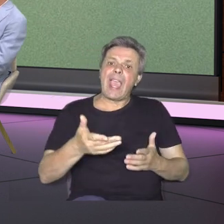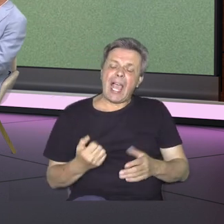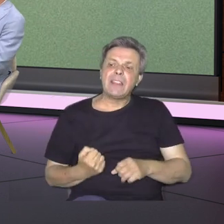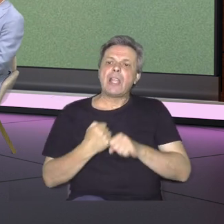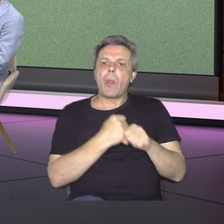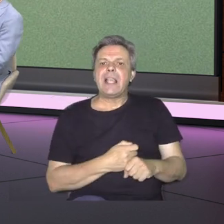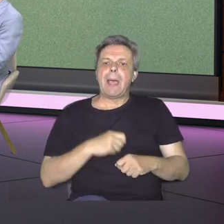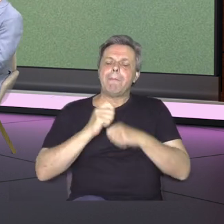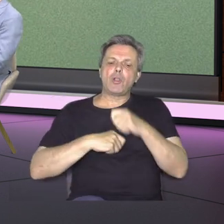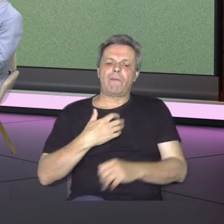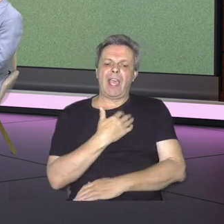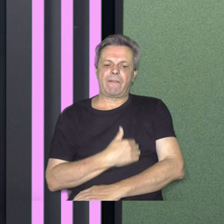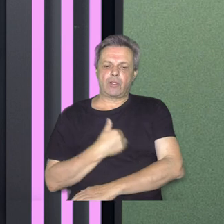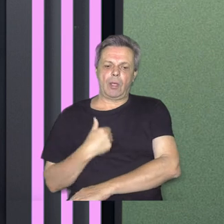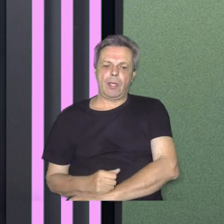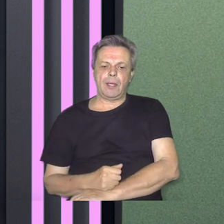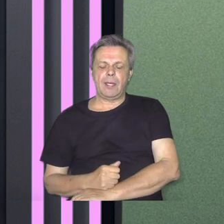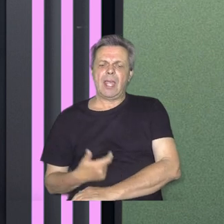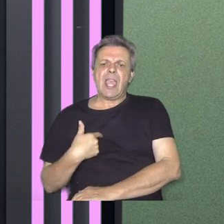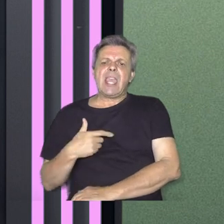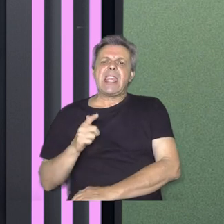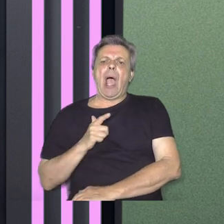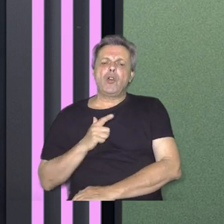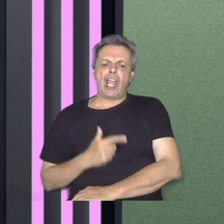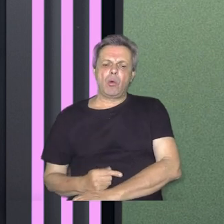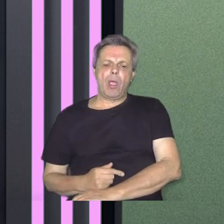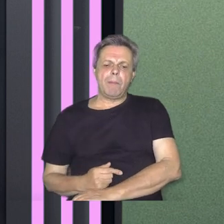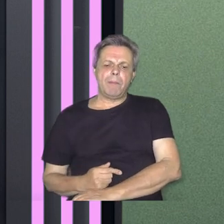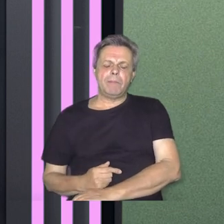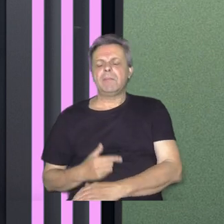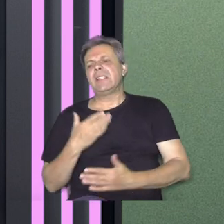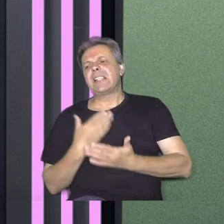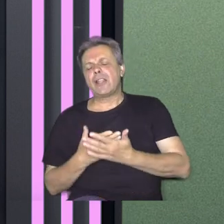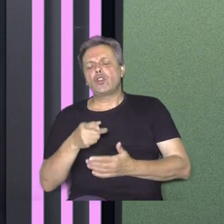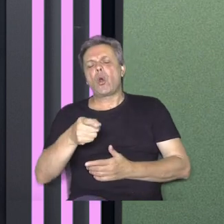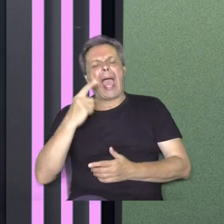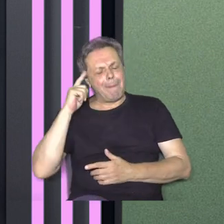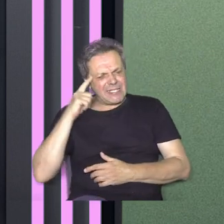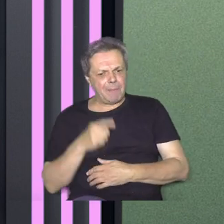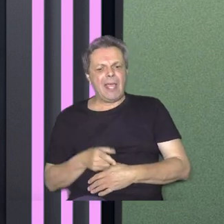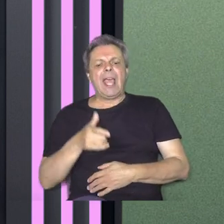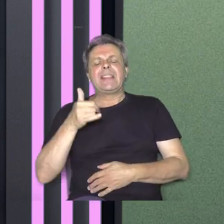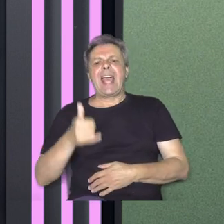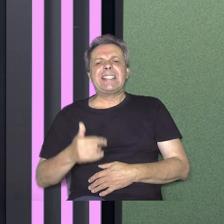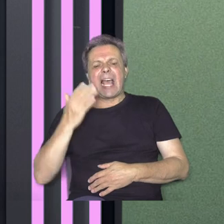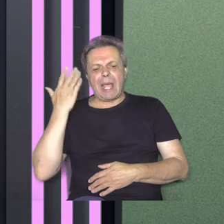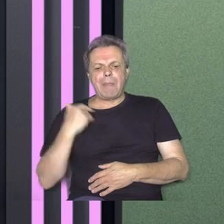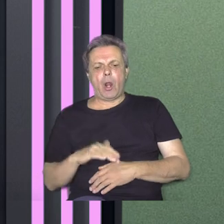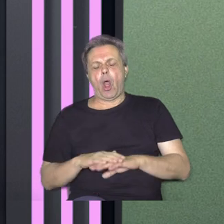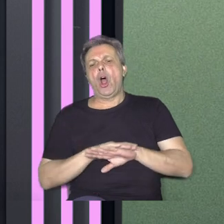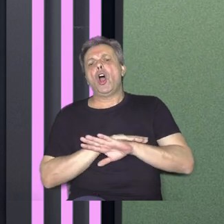njega da donese poslove Hrvatskoj? Pa ja očekujem stoga što smatram da je sada